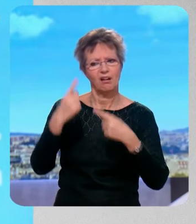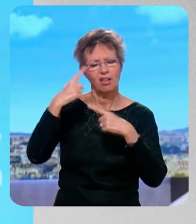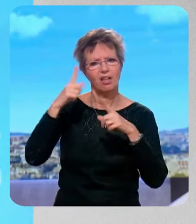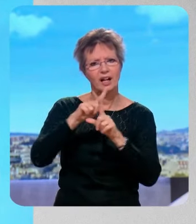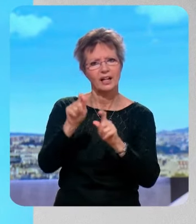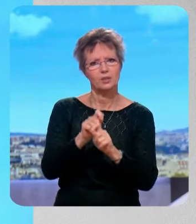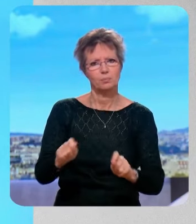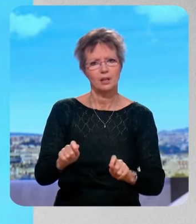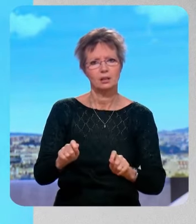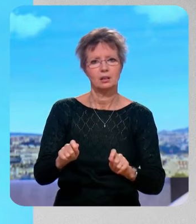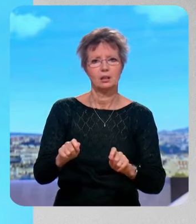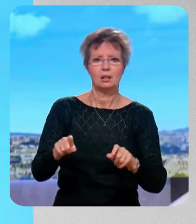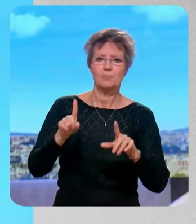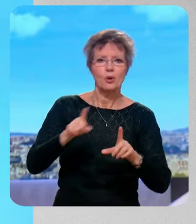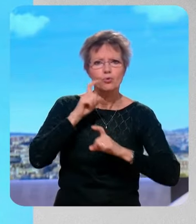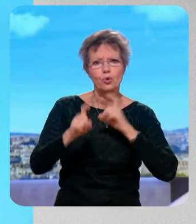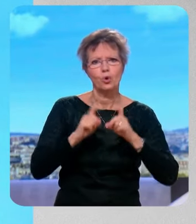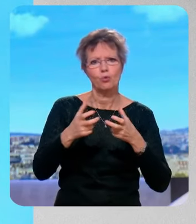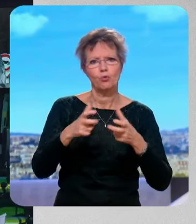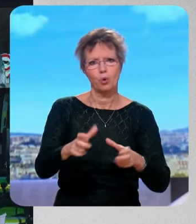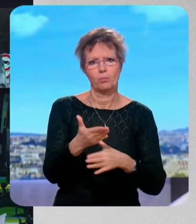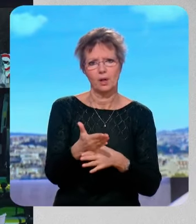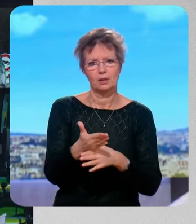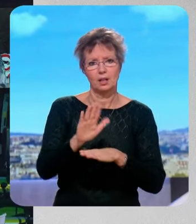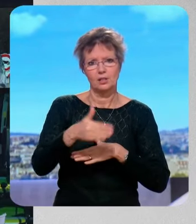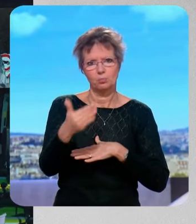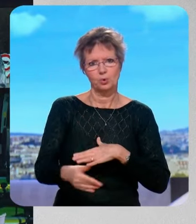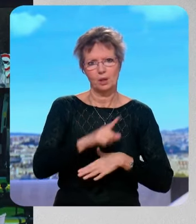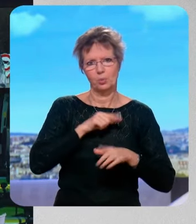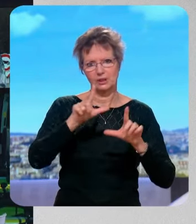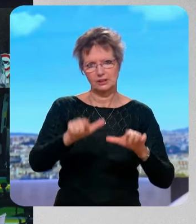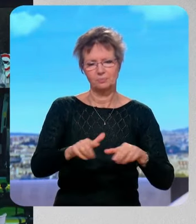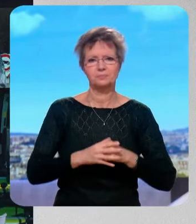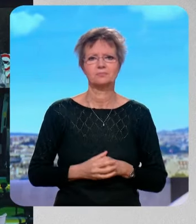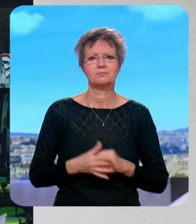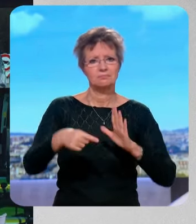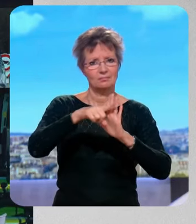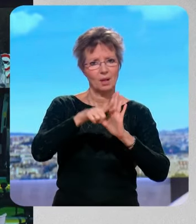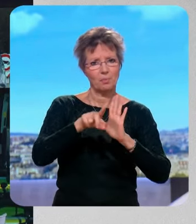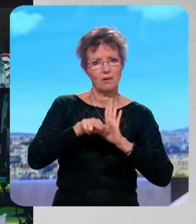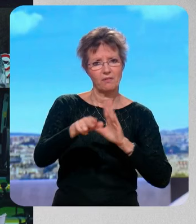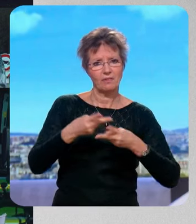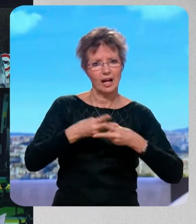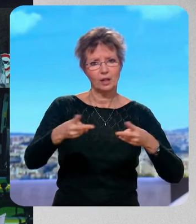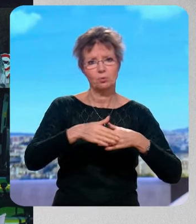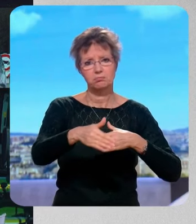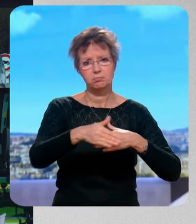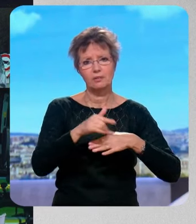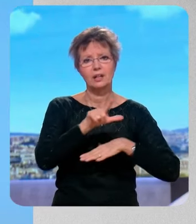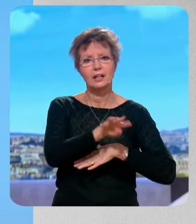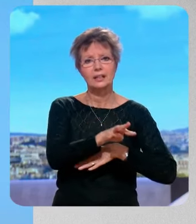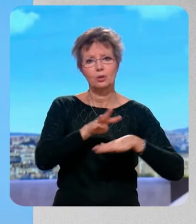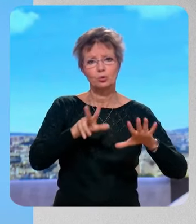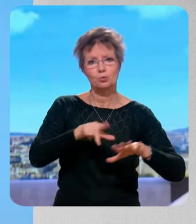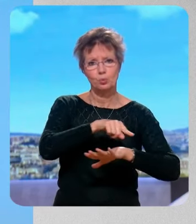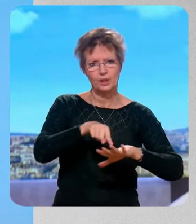et de le faire sans qu'ils puissent y avoir recours à la violence, et c'est ce qui se passe aujourd'hui, c'est ça le sujet principal. – Alors vous dites qu'il y d'autres mesures qui seront annoncées sans doute dans les 48 heures, déjà je voudrais qu